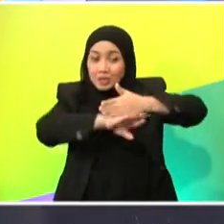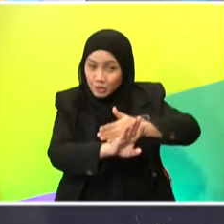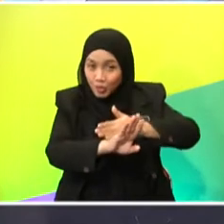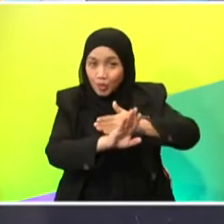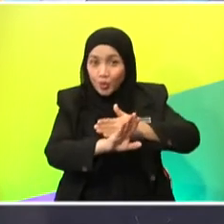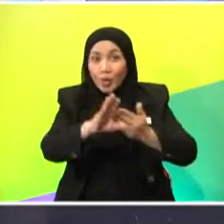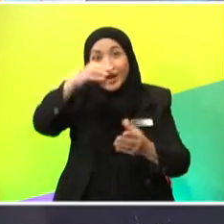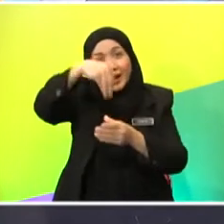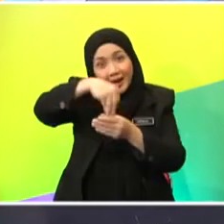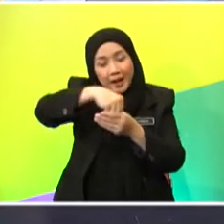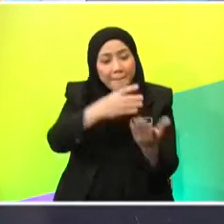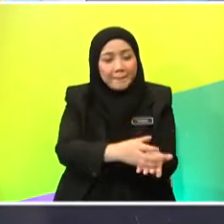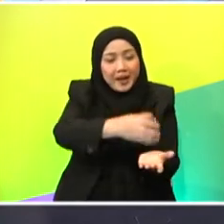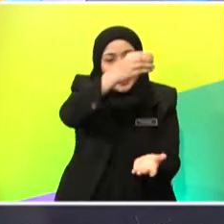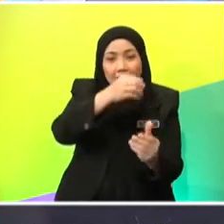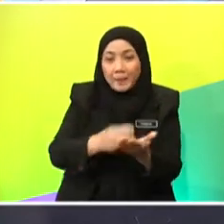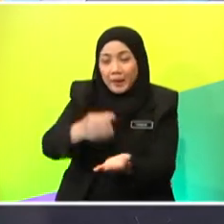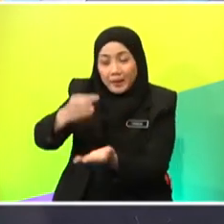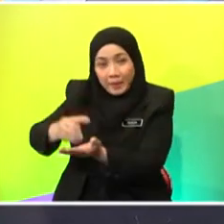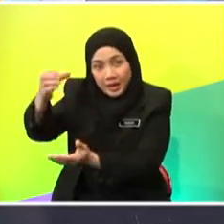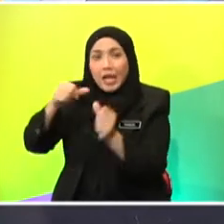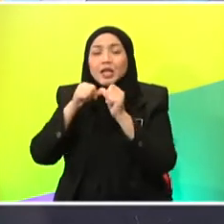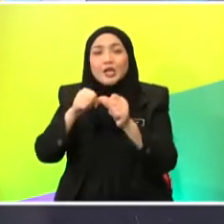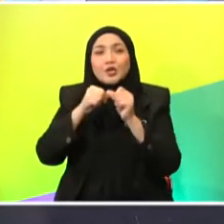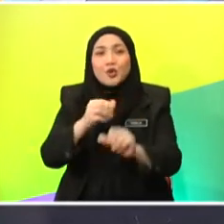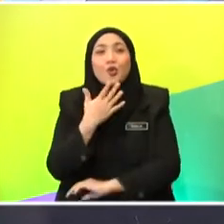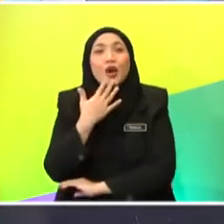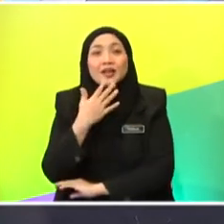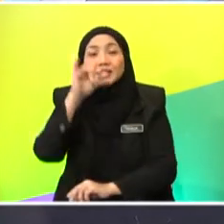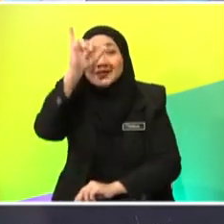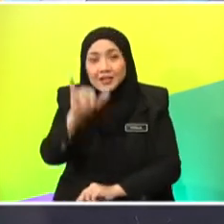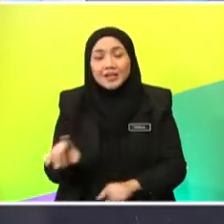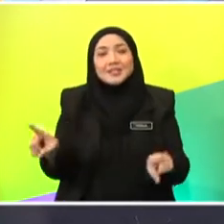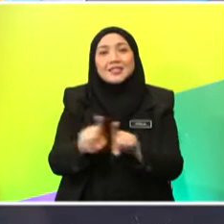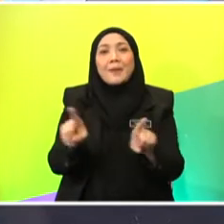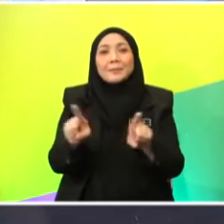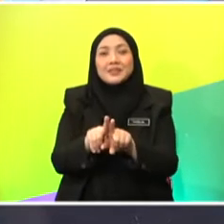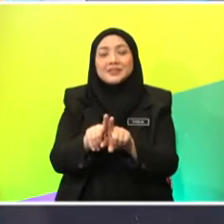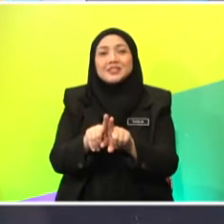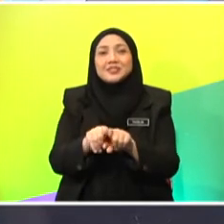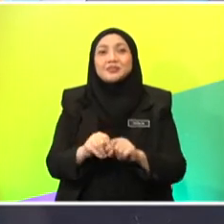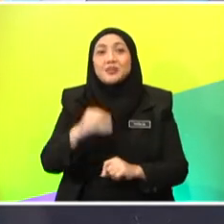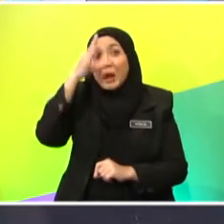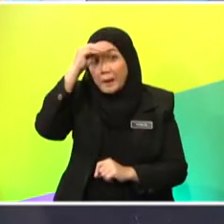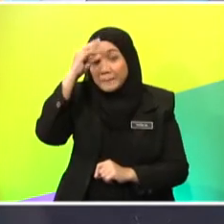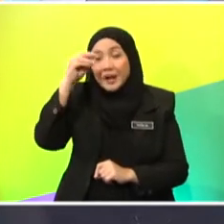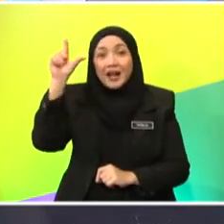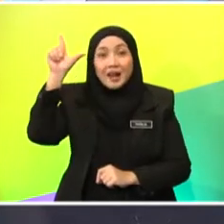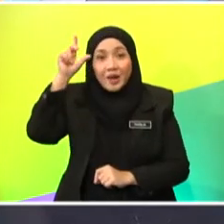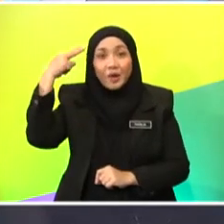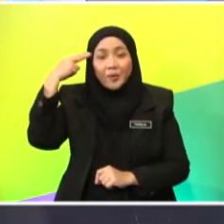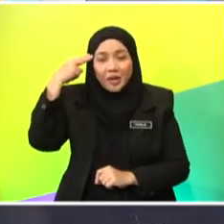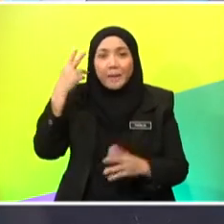nego jadi jumlah murid ikut saya oke saya tadi ketika si kecil nyaman Oke kita bantu sama-sama